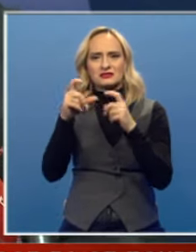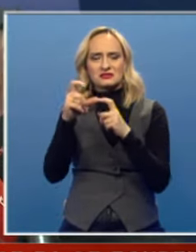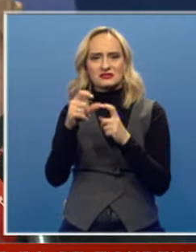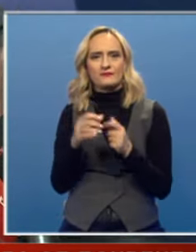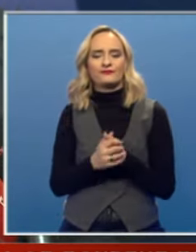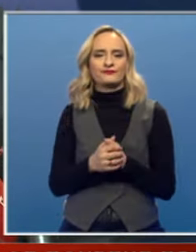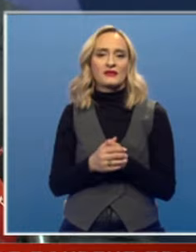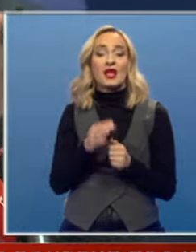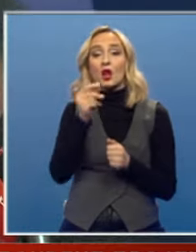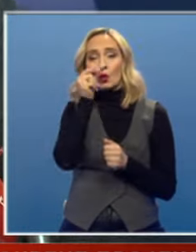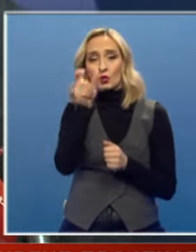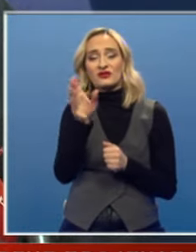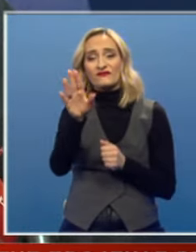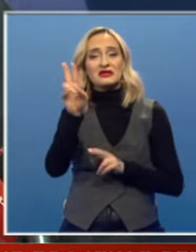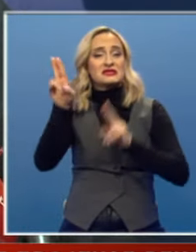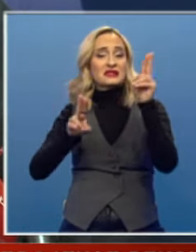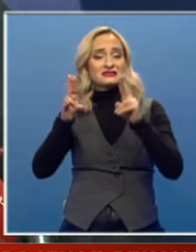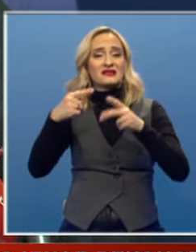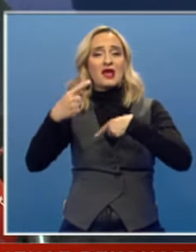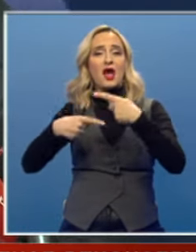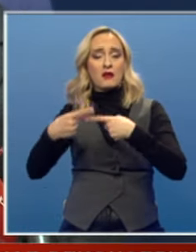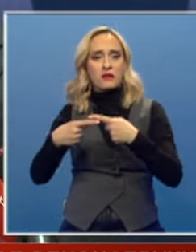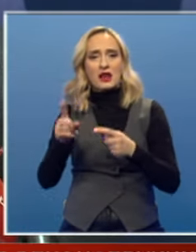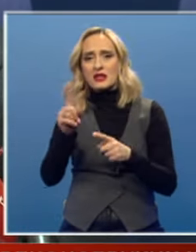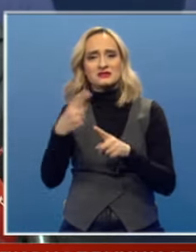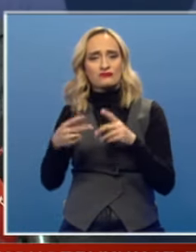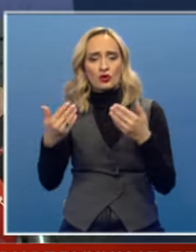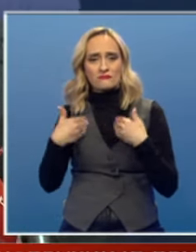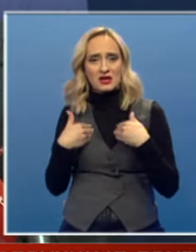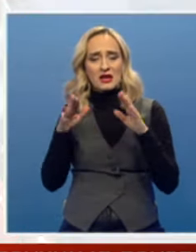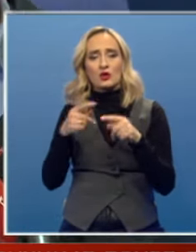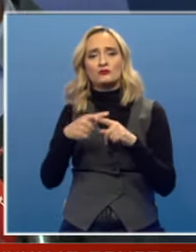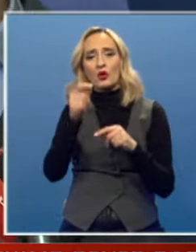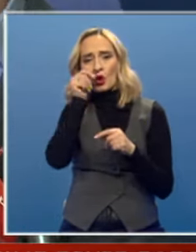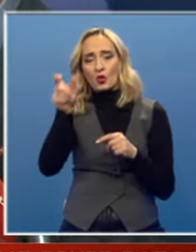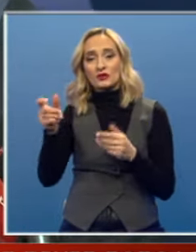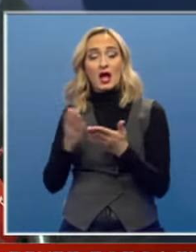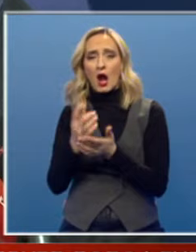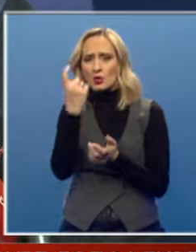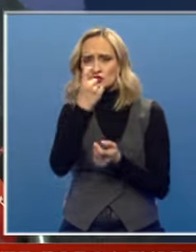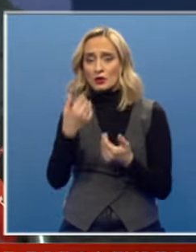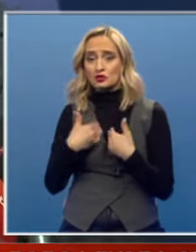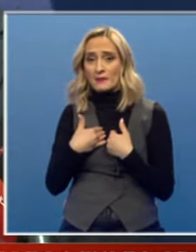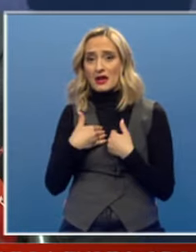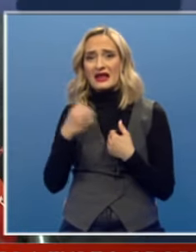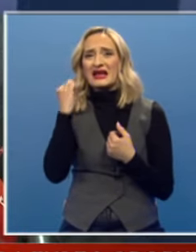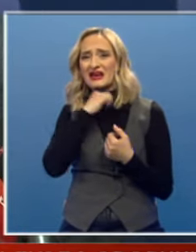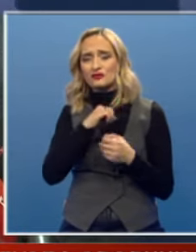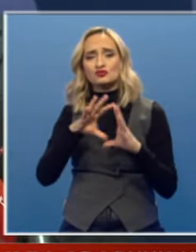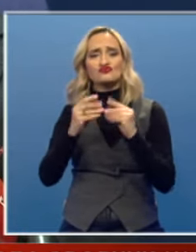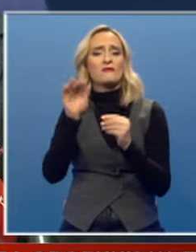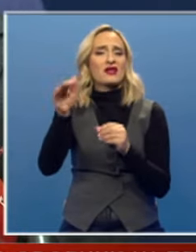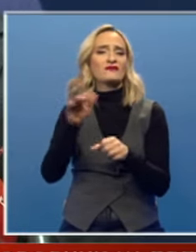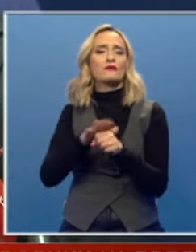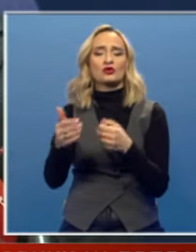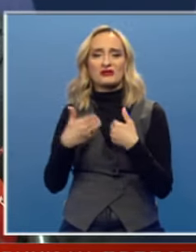vi izglasajte rebalans. Ne zbog mene, zbog ljudi. Ako sumnjate u mene, krivično svi protiv mene, ja nemam